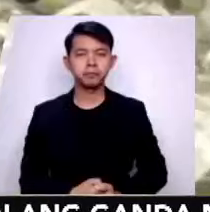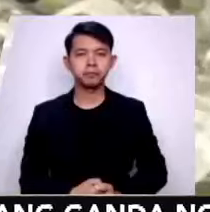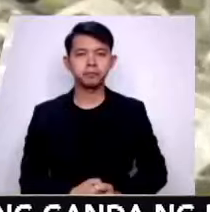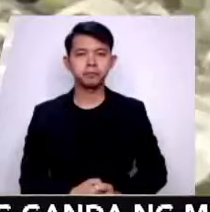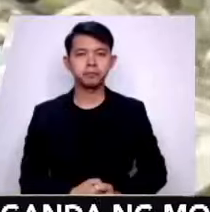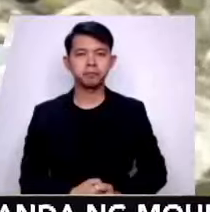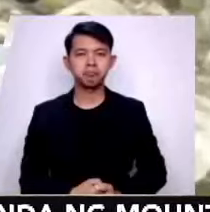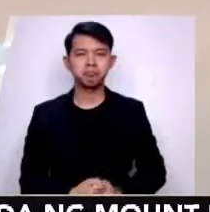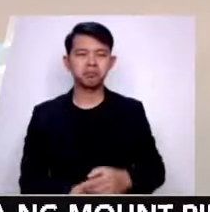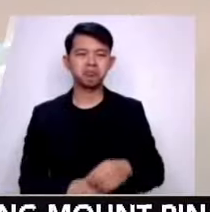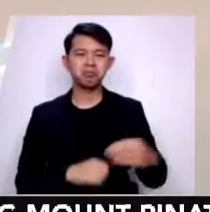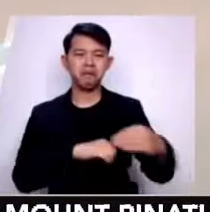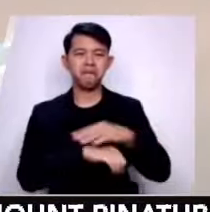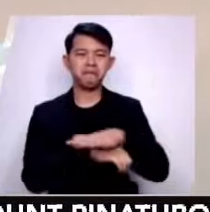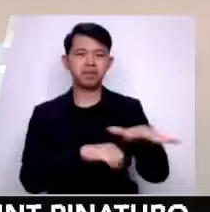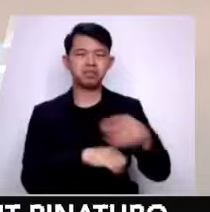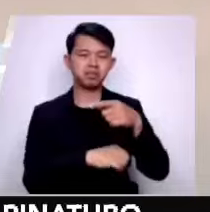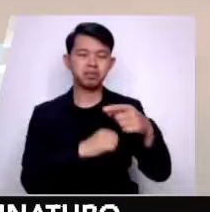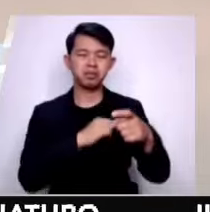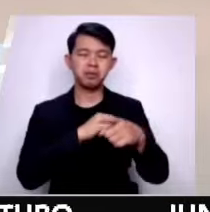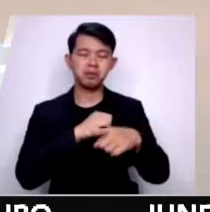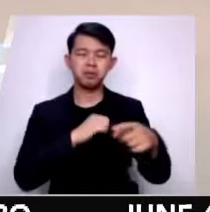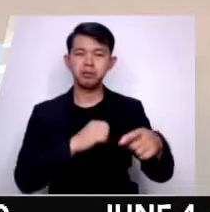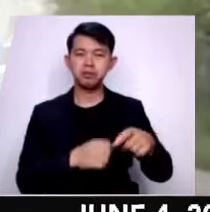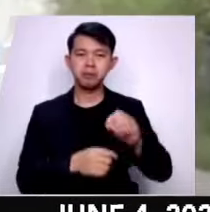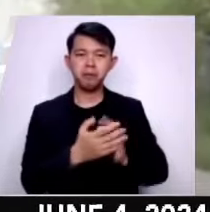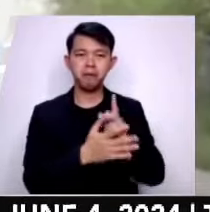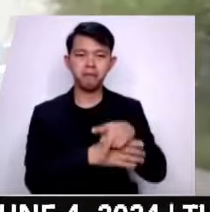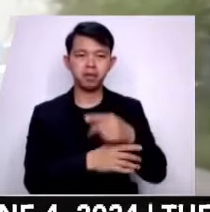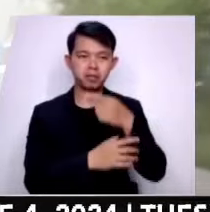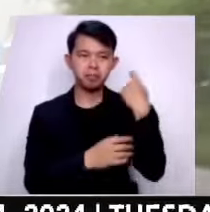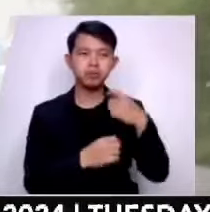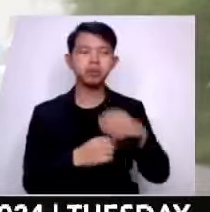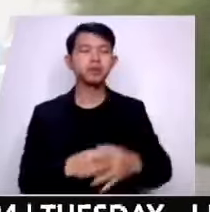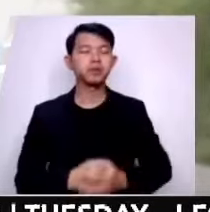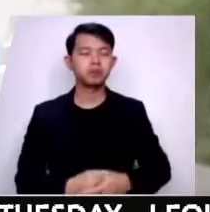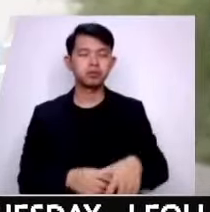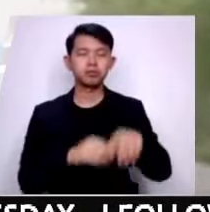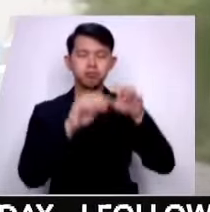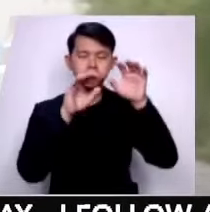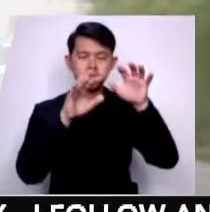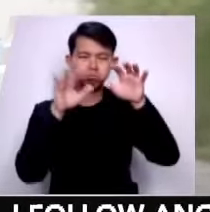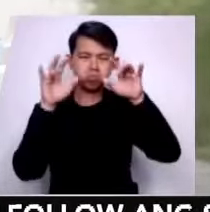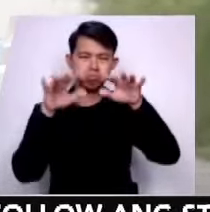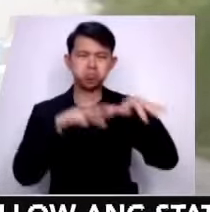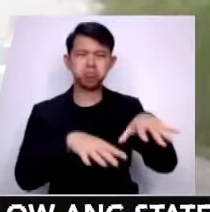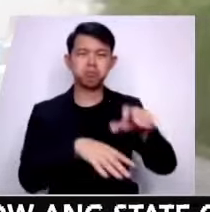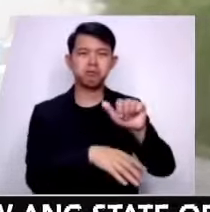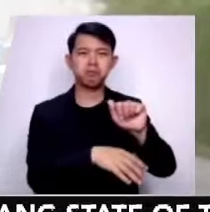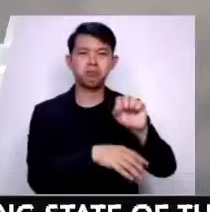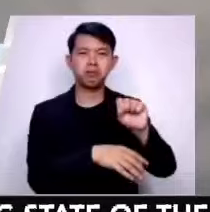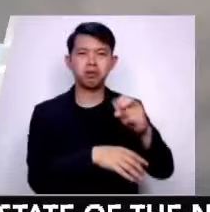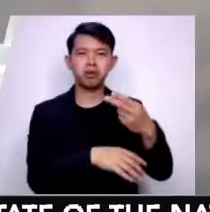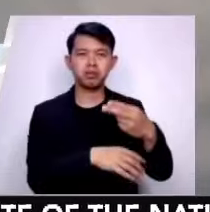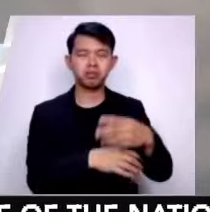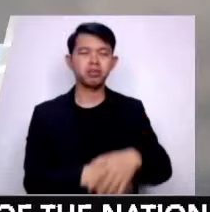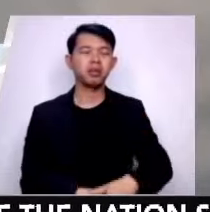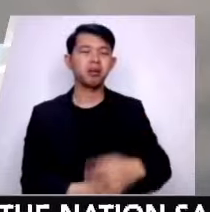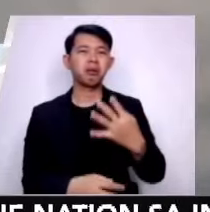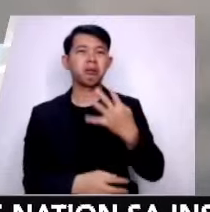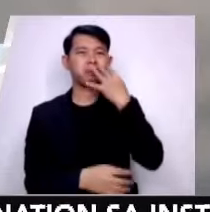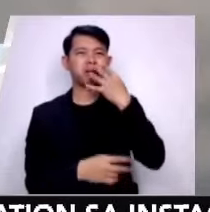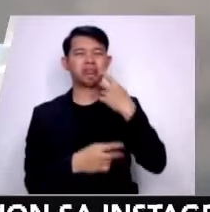ayon sa mga residente Makati sa balat ang abo at masakit sa ilong ang asupre nasa loob ng 4 km radius per